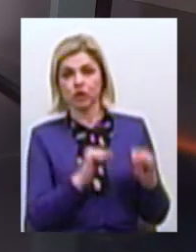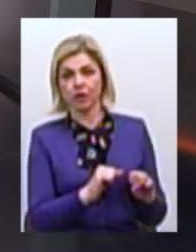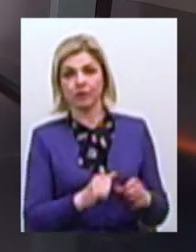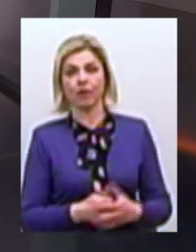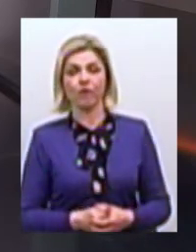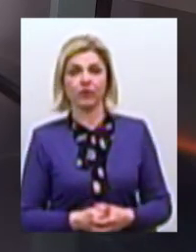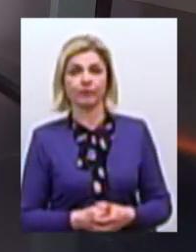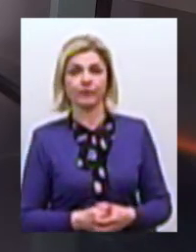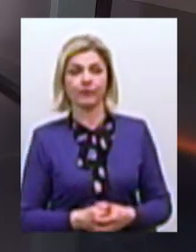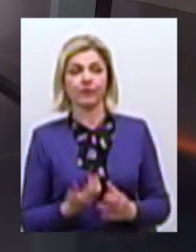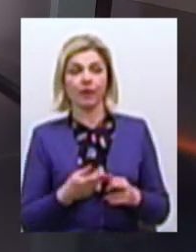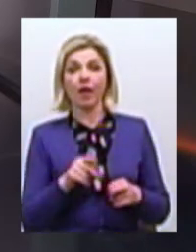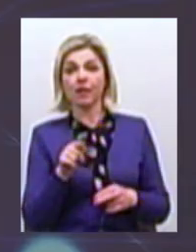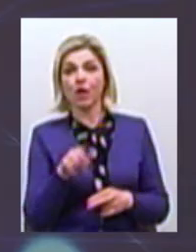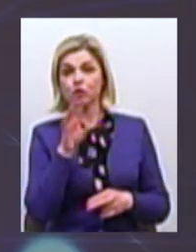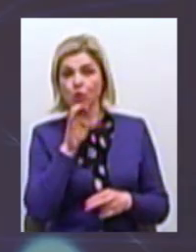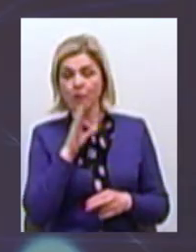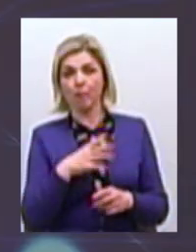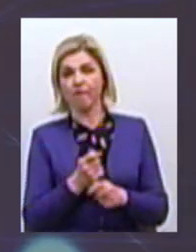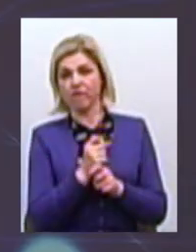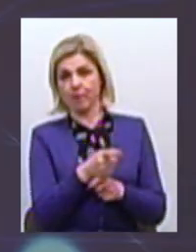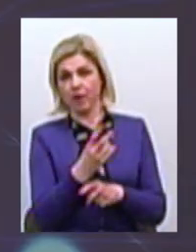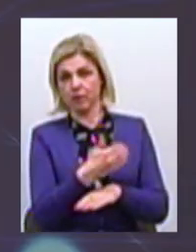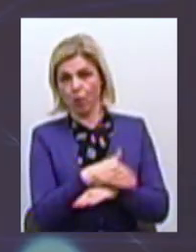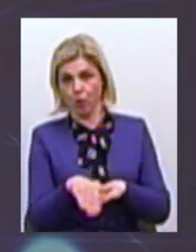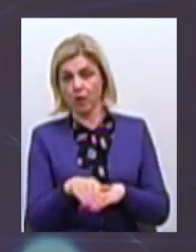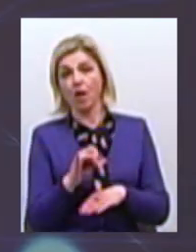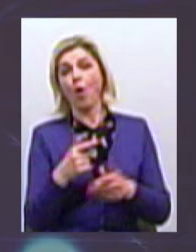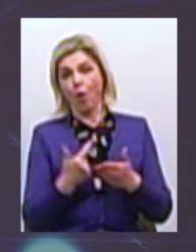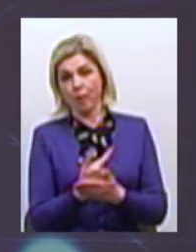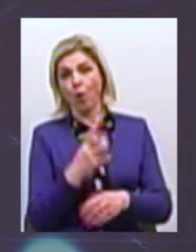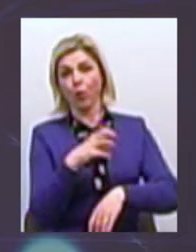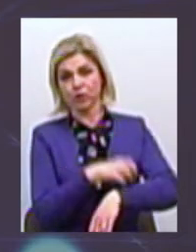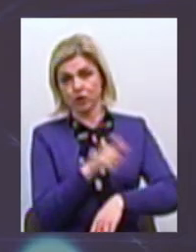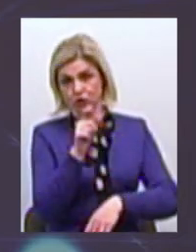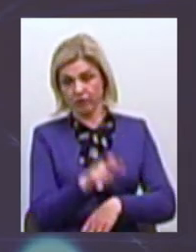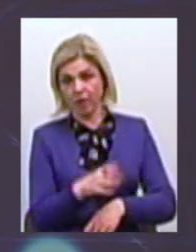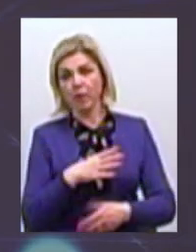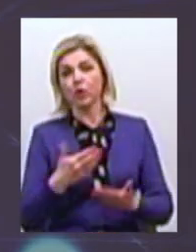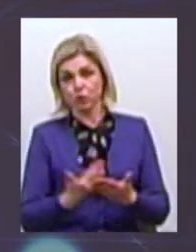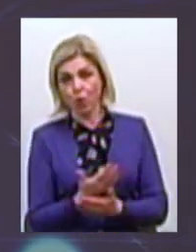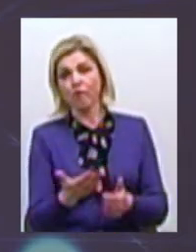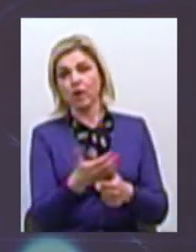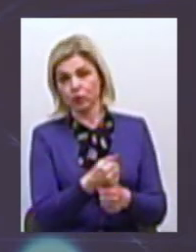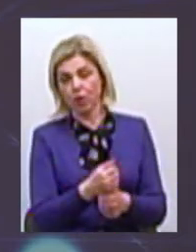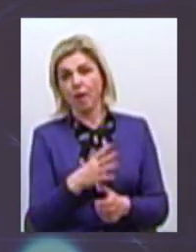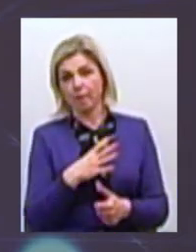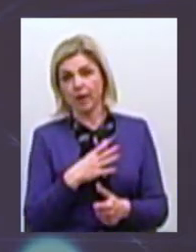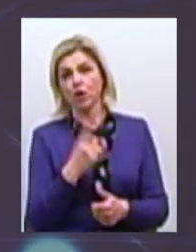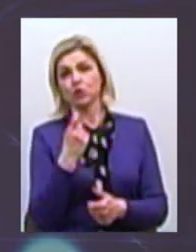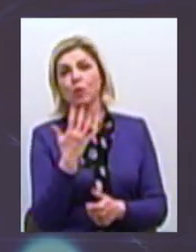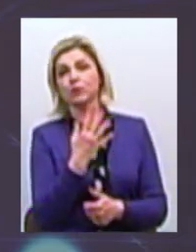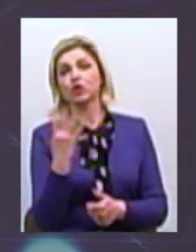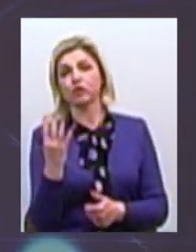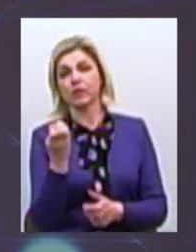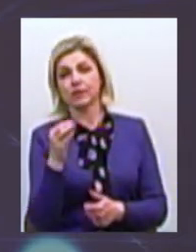вот эта собака была выброшена на улицу, где она опять укусила человека, была снова отловлена. К сожалению, ей было предъявлено всего лишь 154-я статья,